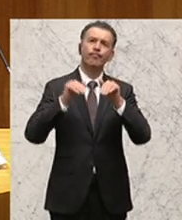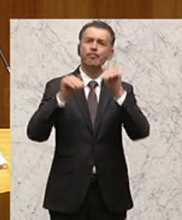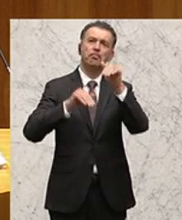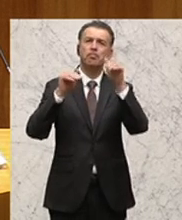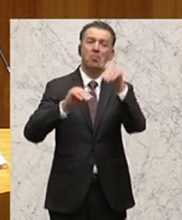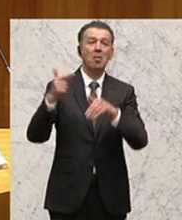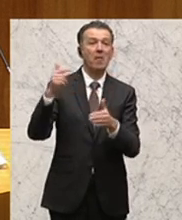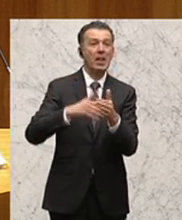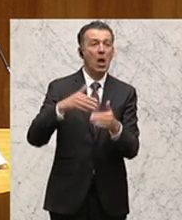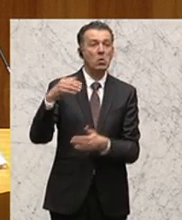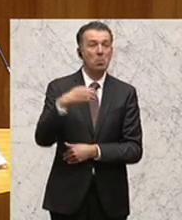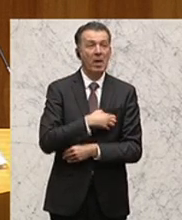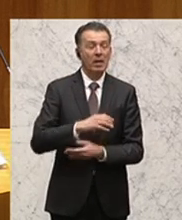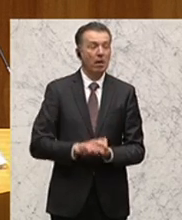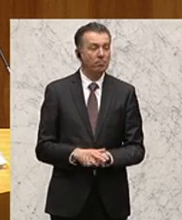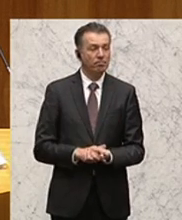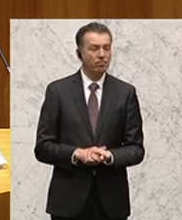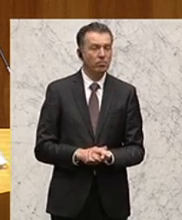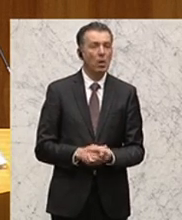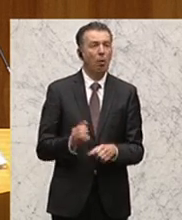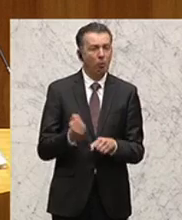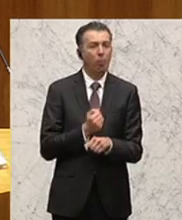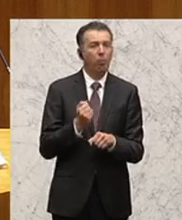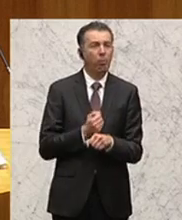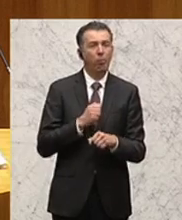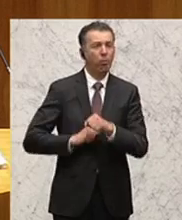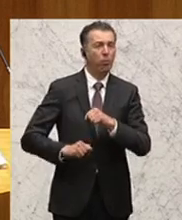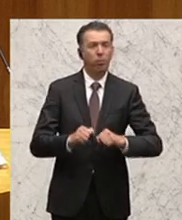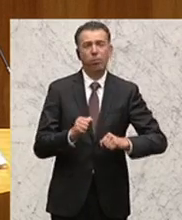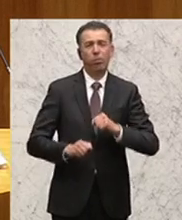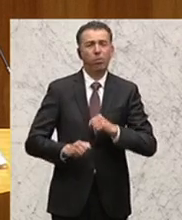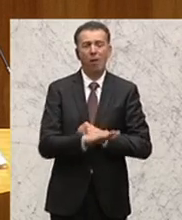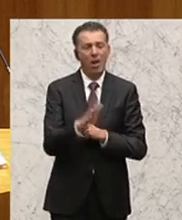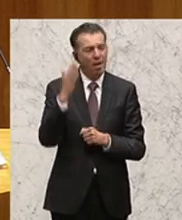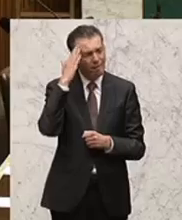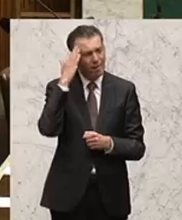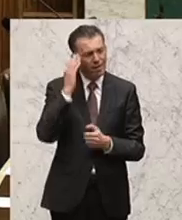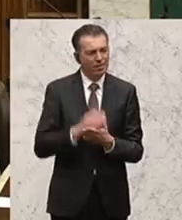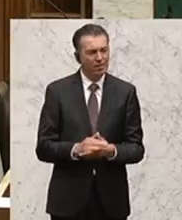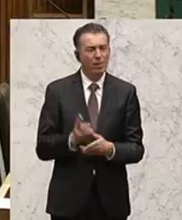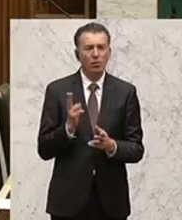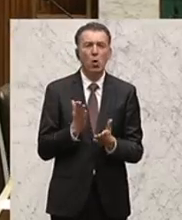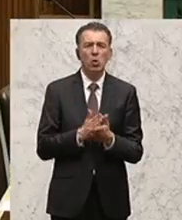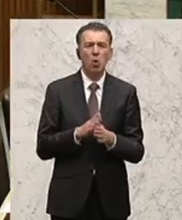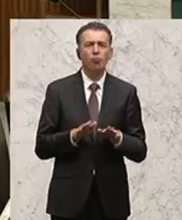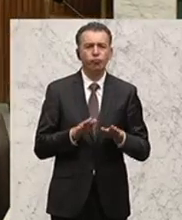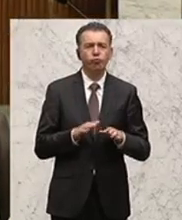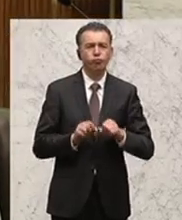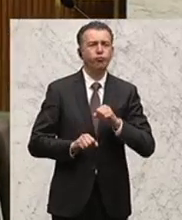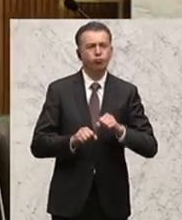ist. Dann ist das eine Anstrengung, die man, glaube ich, wo jeder weiß, man sollte das irgendwie kontinuierlich angehen, um